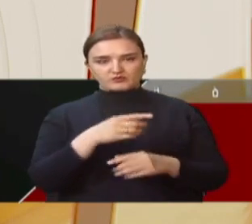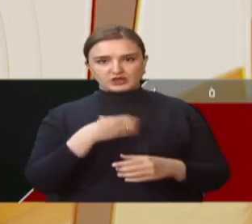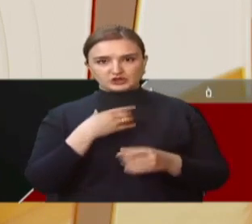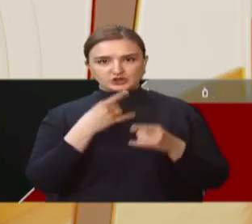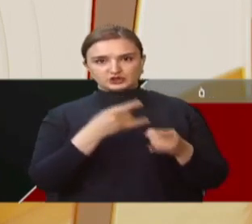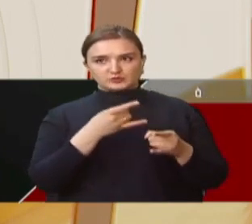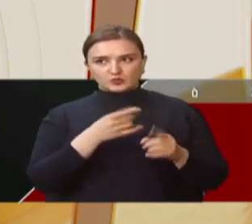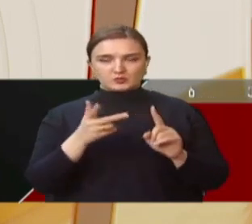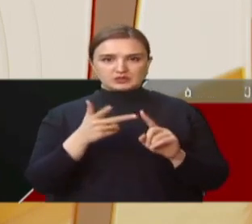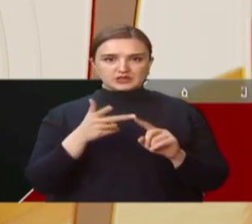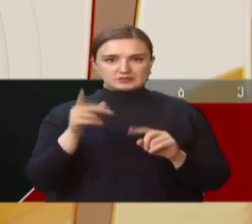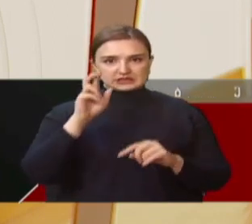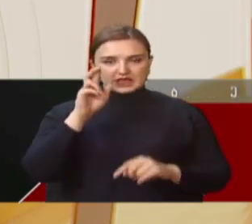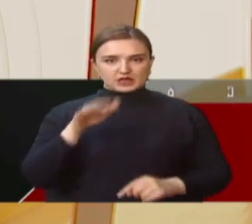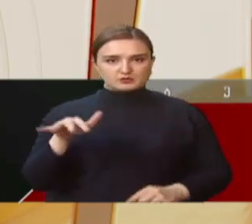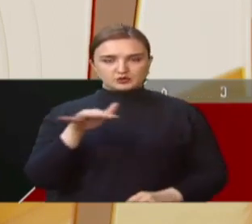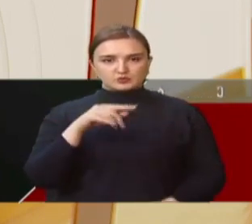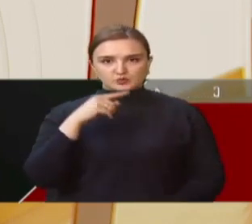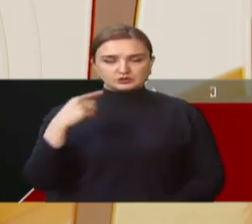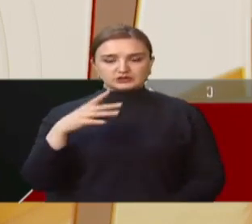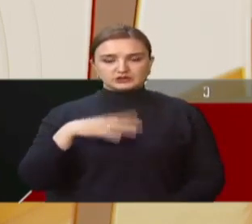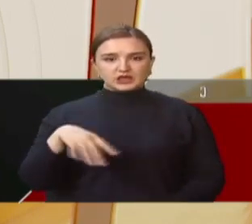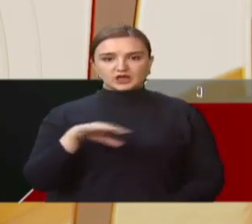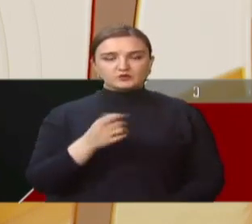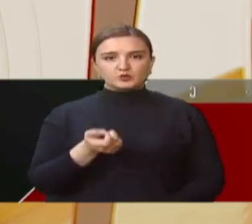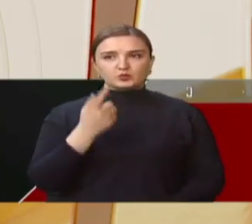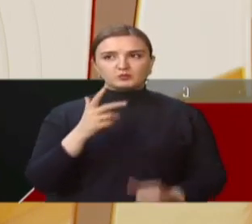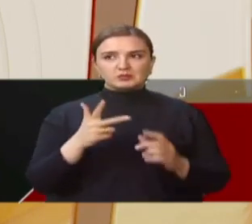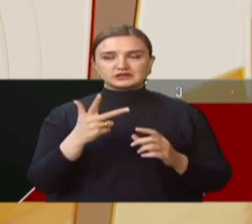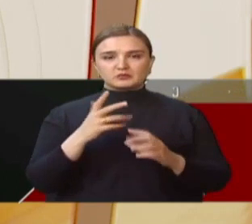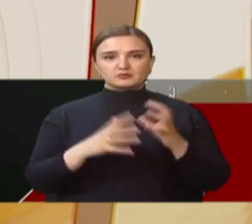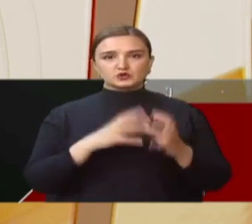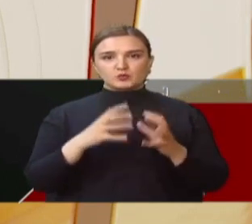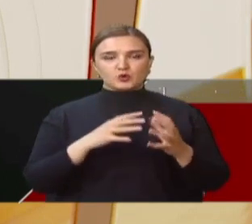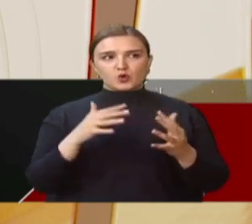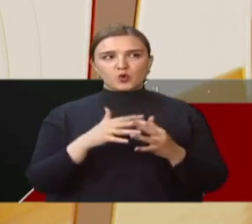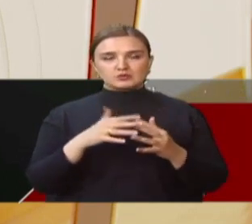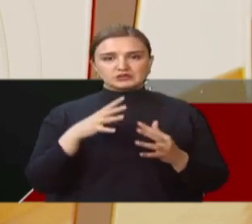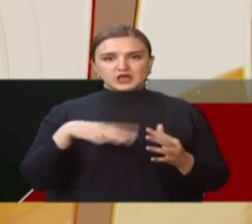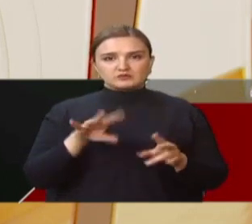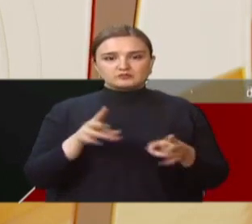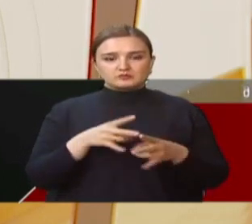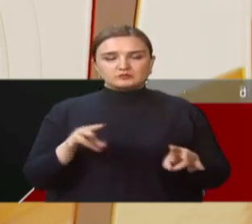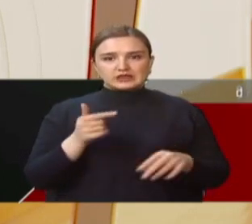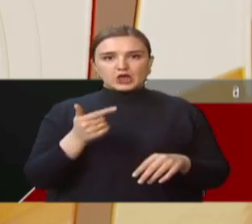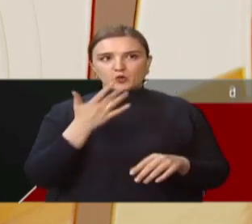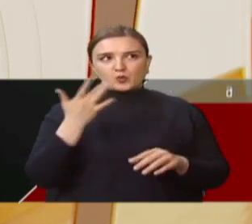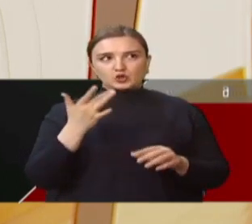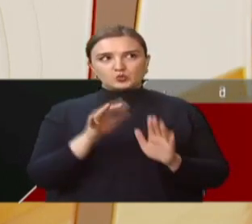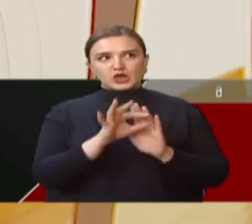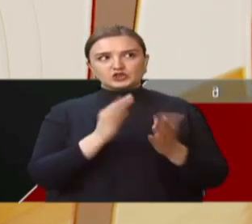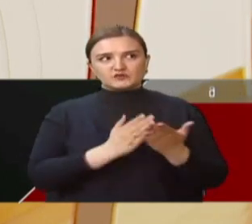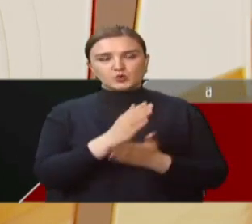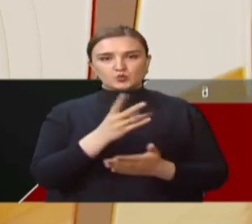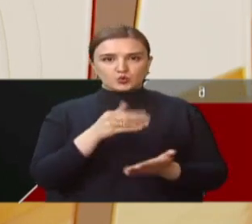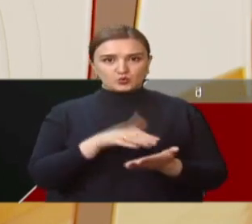რუსეთი. აი როგორ უნდა საქართველომ უნდა გადაიხადოს თურმე მესამე მსოფლიო ომის აცილების ფასად გეოპოლიტიკურ არჩევანზე უნდა ვთქვა